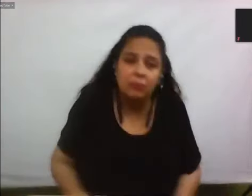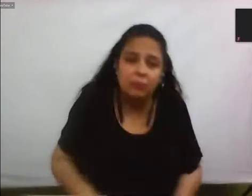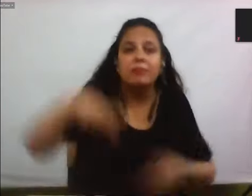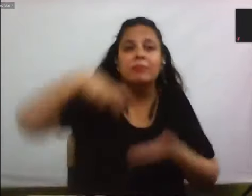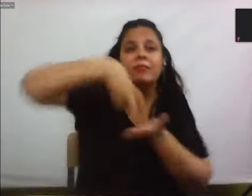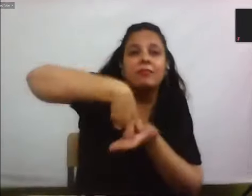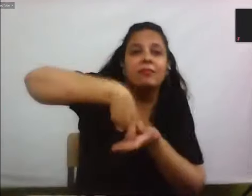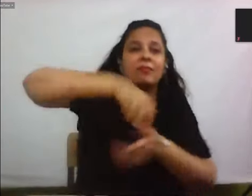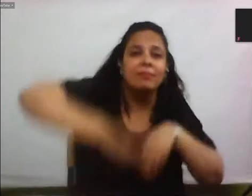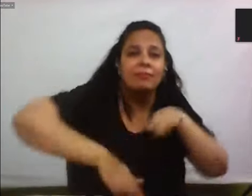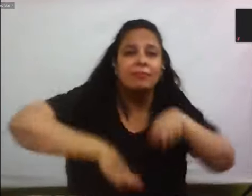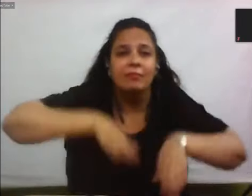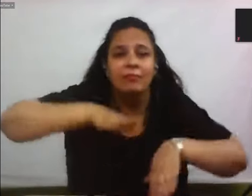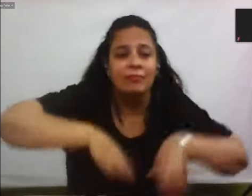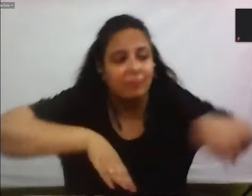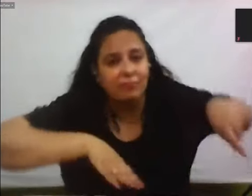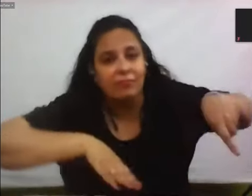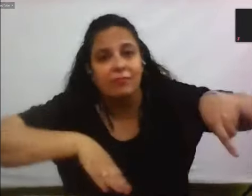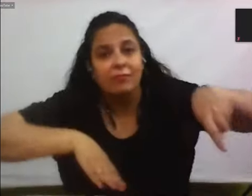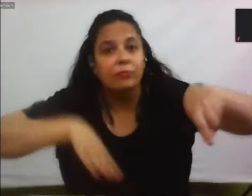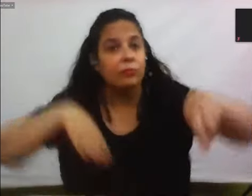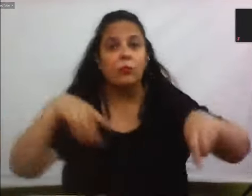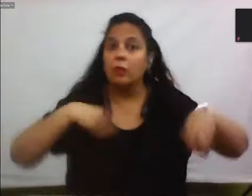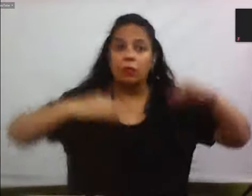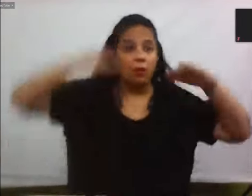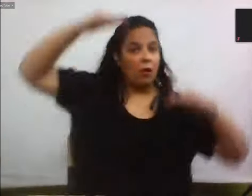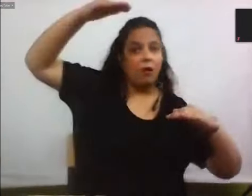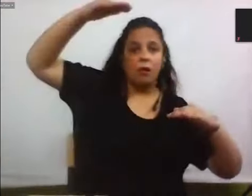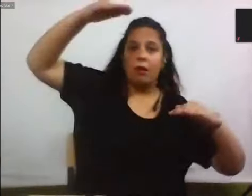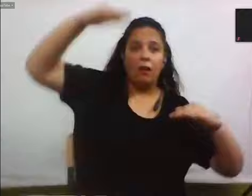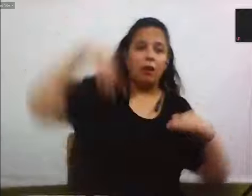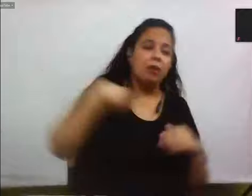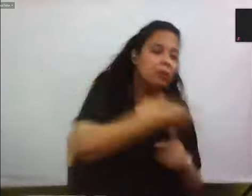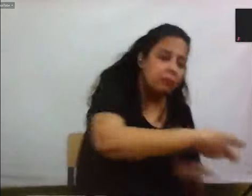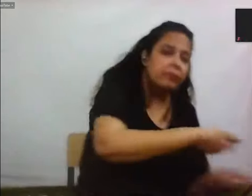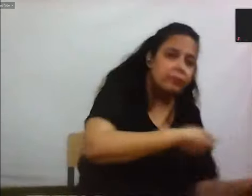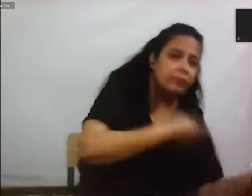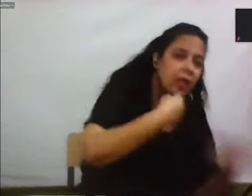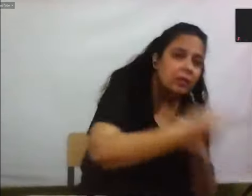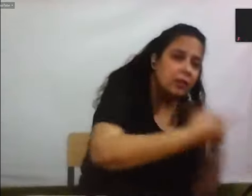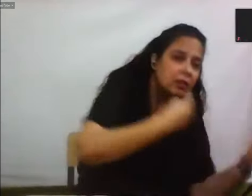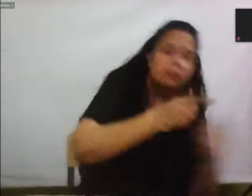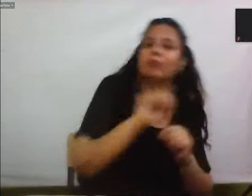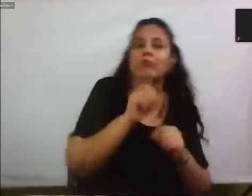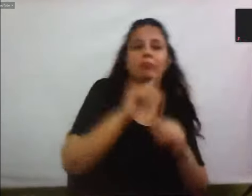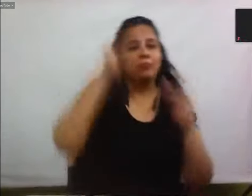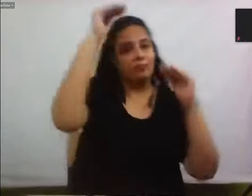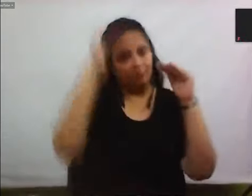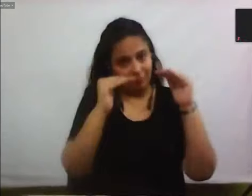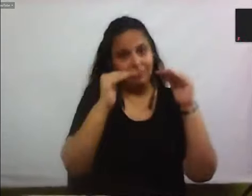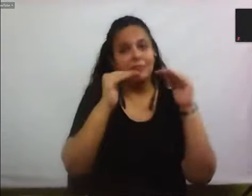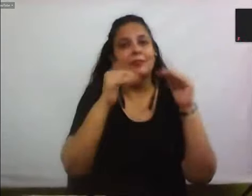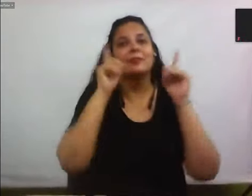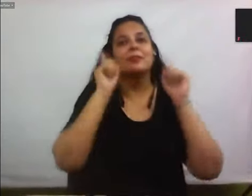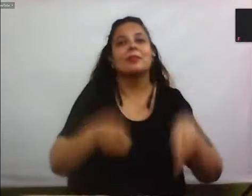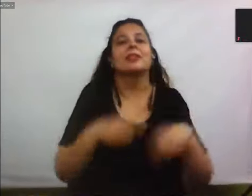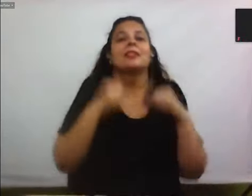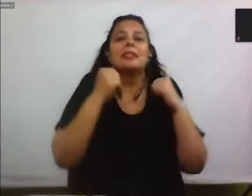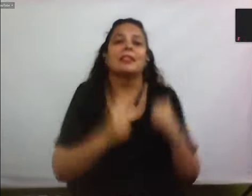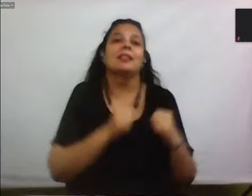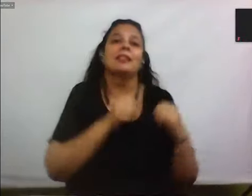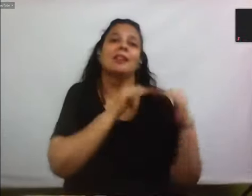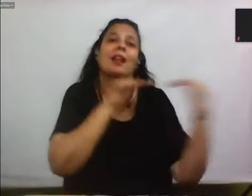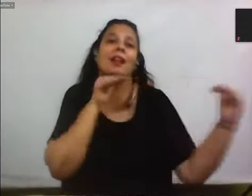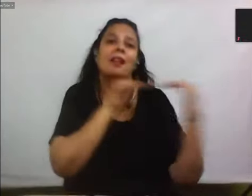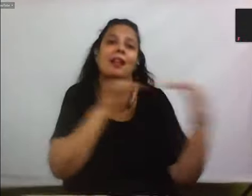in every sense, you have to come to the child's level. Thank you very much, ma'am. और एक बार फिर से शुक्रिया.